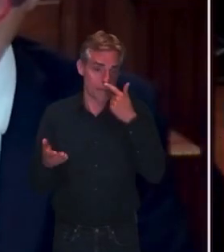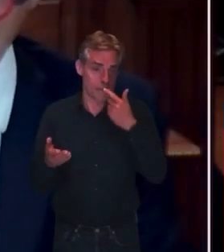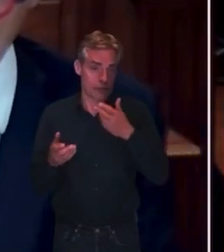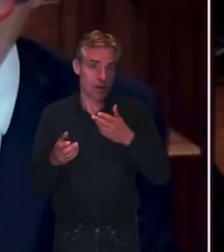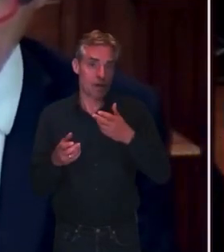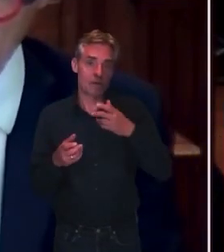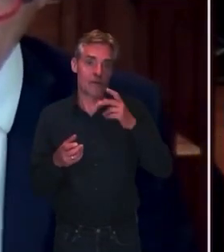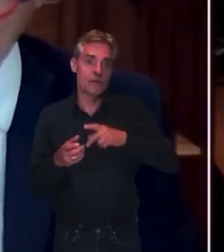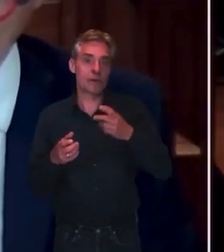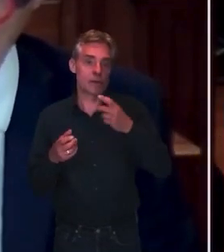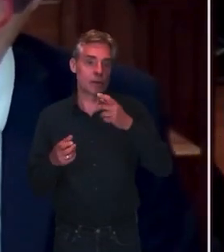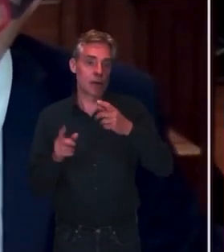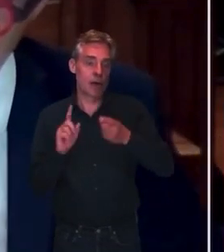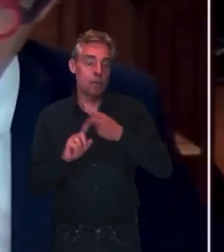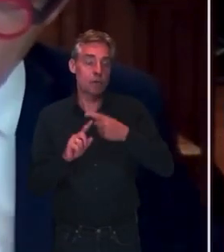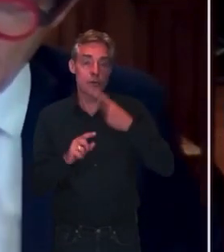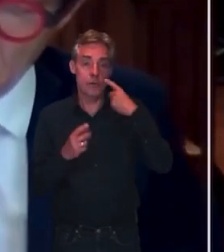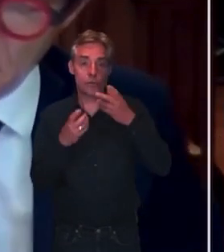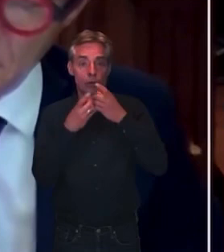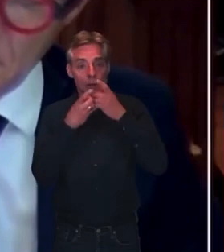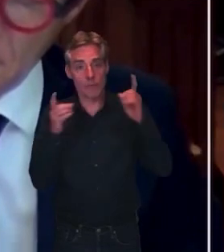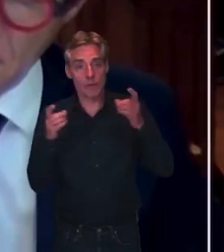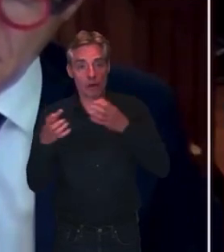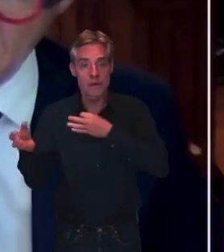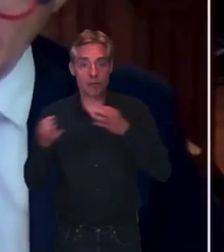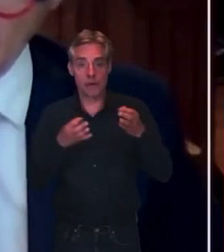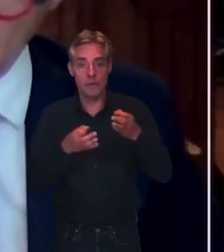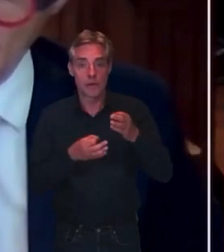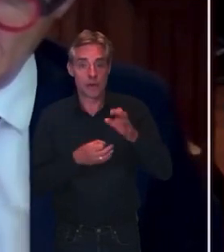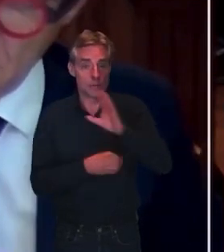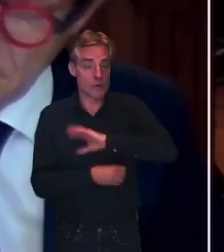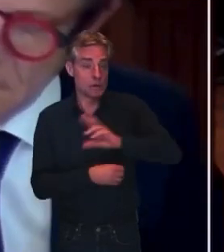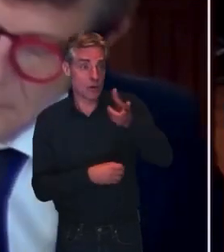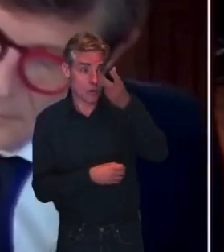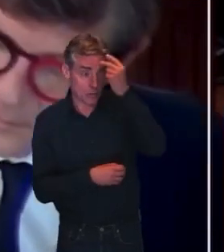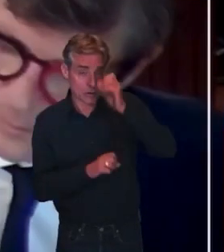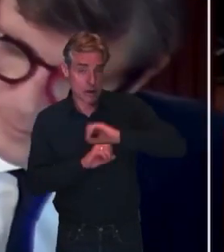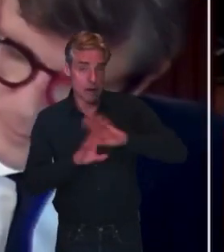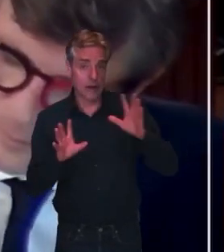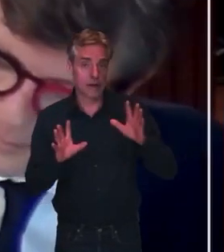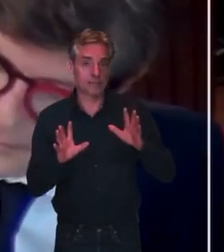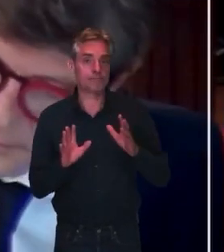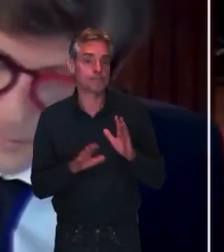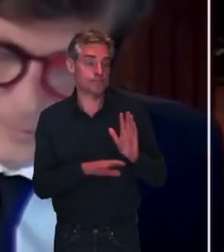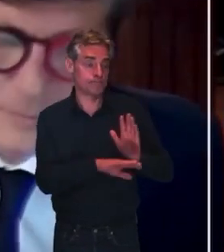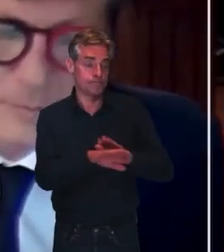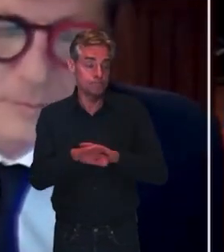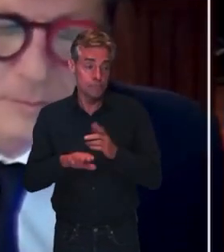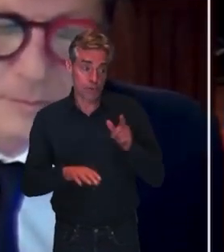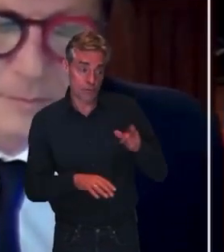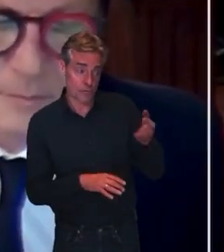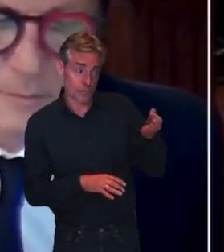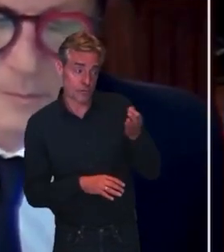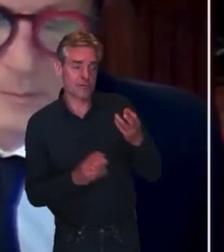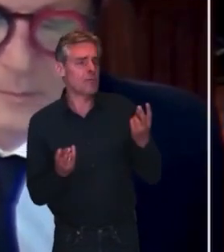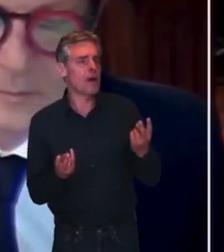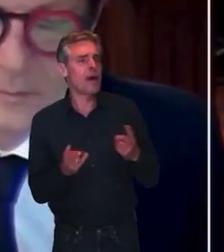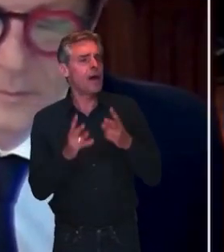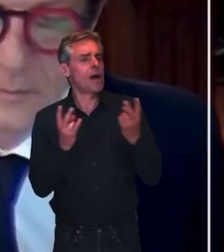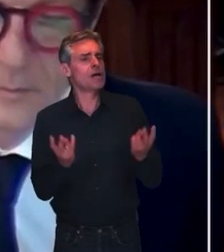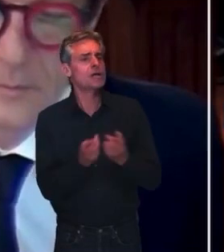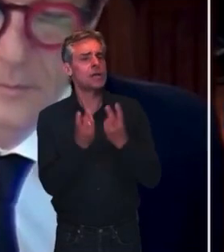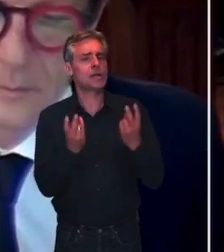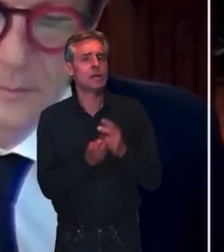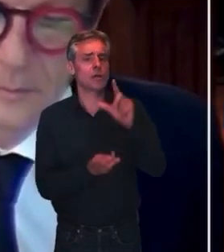démocratie permanente, pour peu qu'on l'entende et pour peu qu'on l'écoute. Et je voudrais vous dire que quand vous parlez d'un jardin de 2500